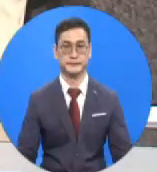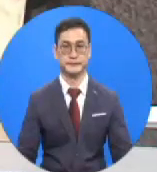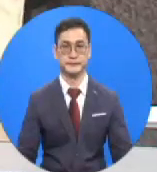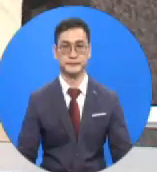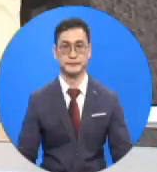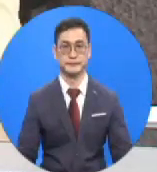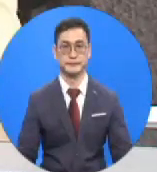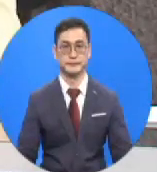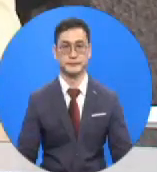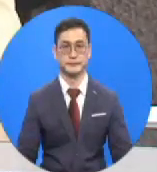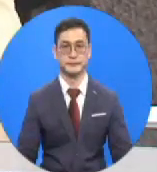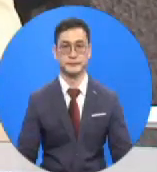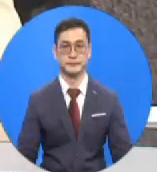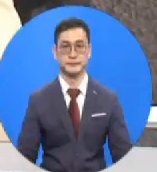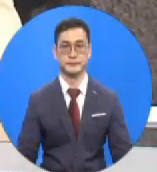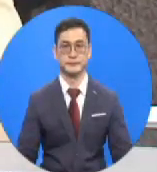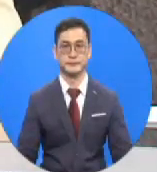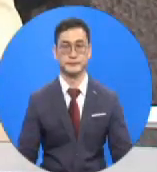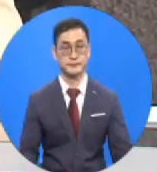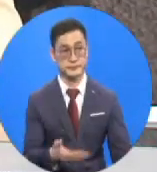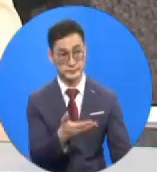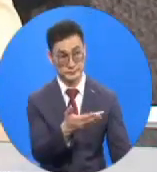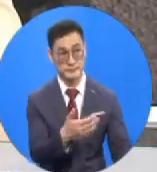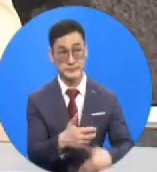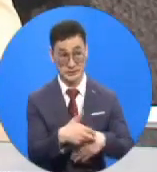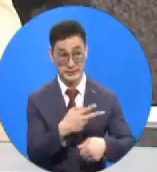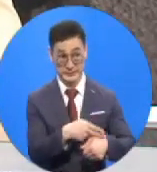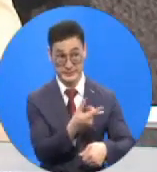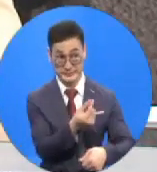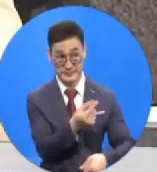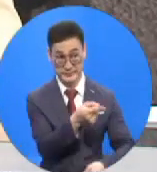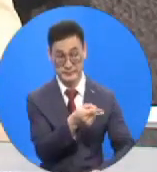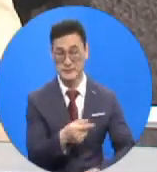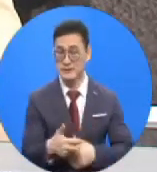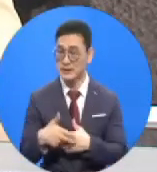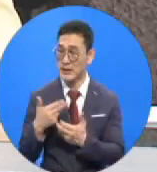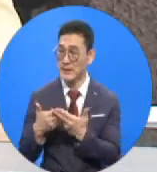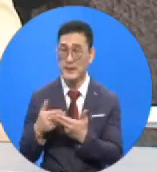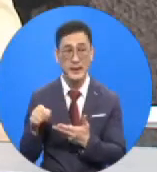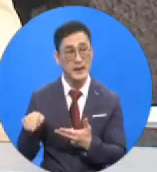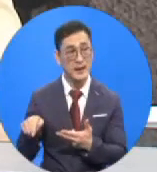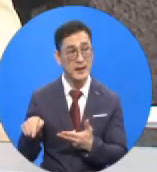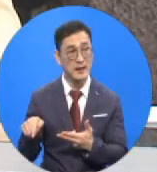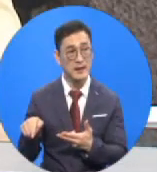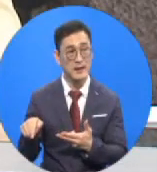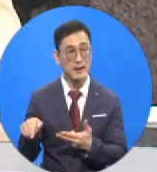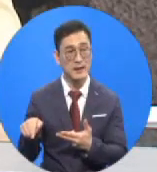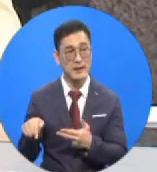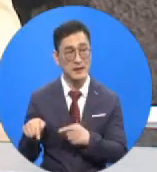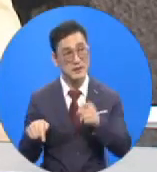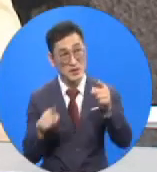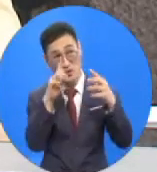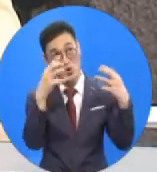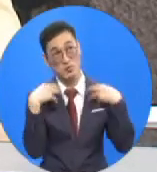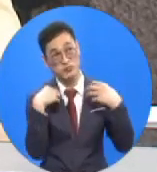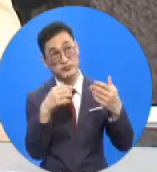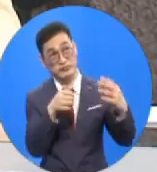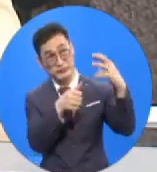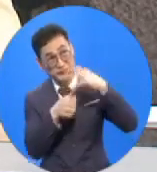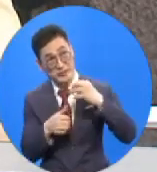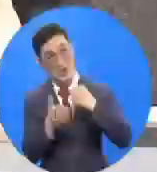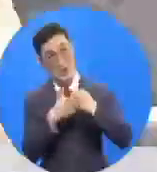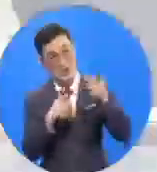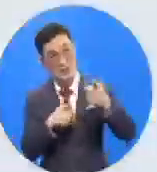교수님 요즘같은 의로운 리온 이신데 지금 의사 옆에서는 정부 관료 체포 거다 그래서 이렇게 가면 다음 달 7일부터